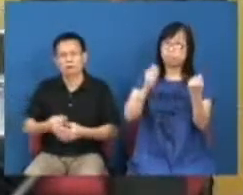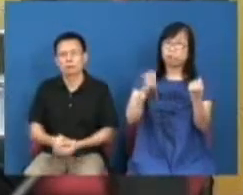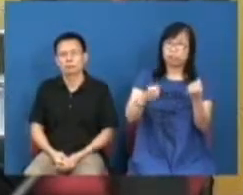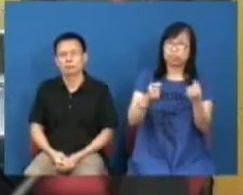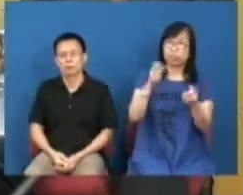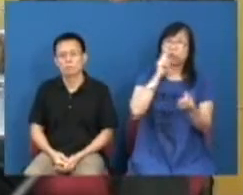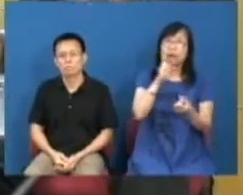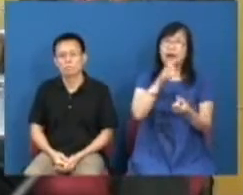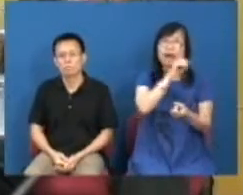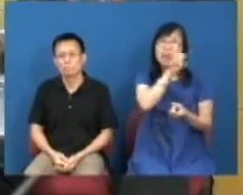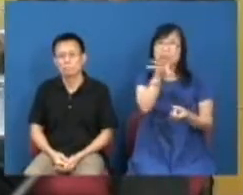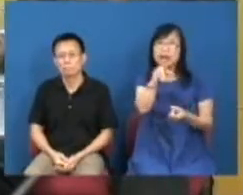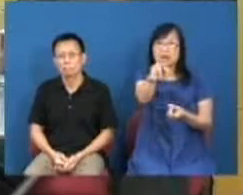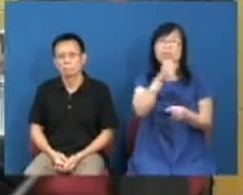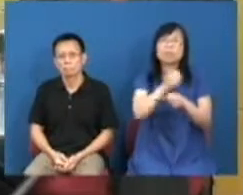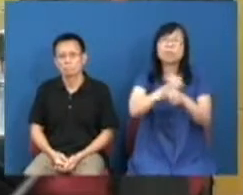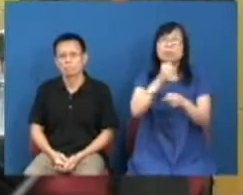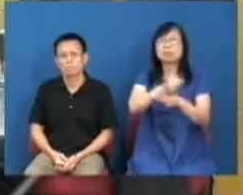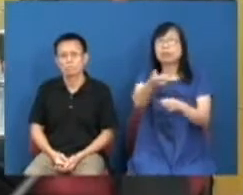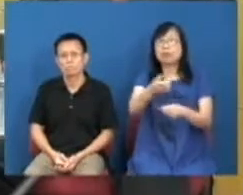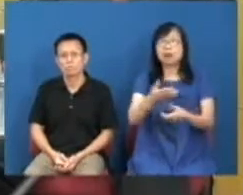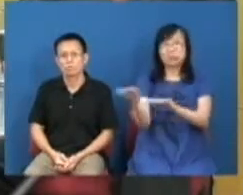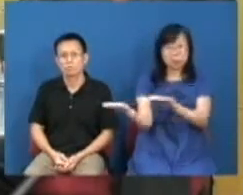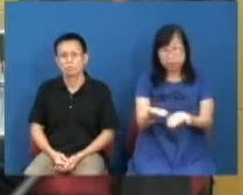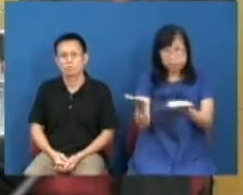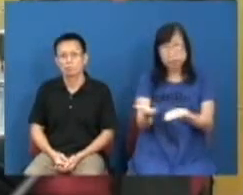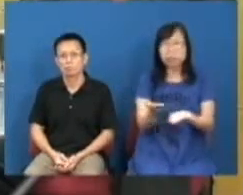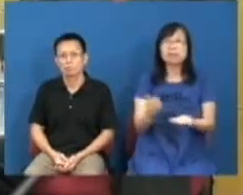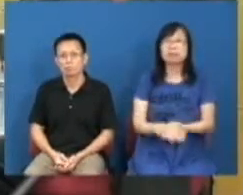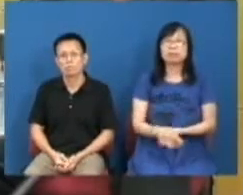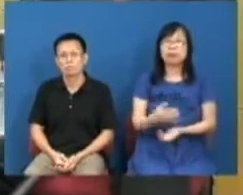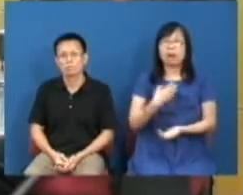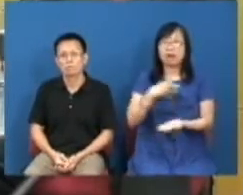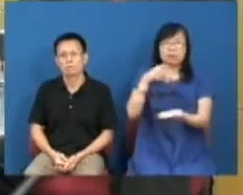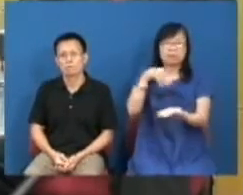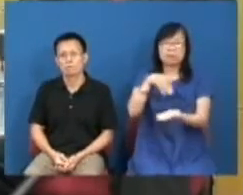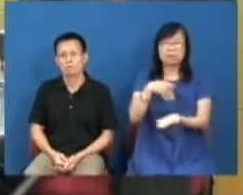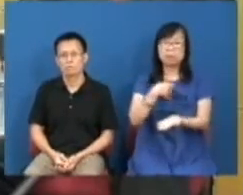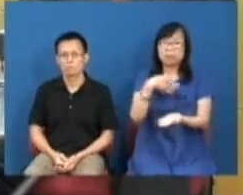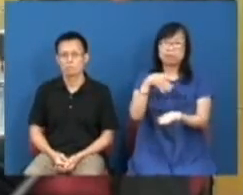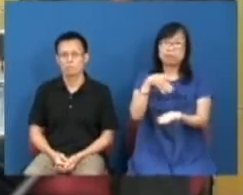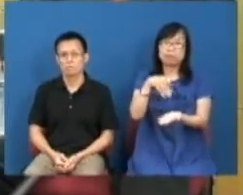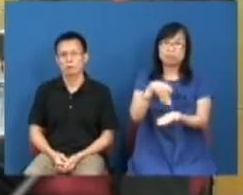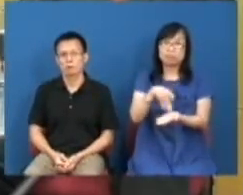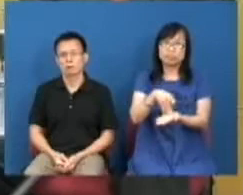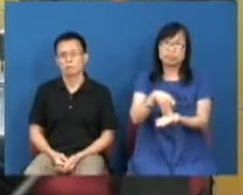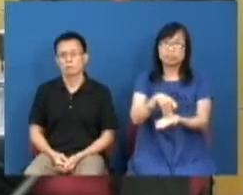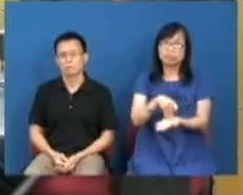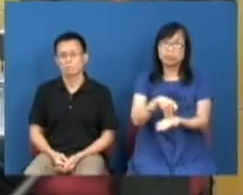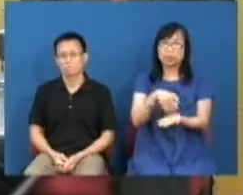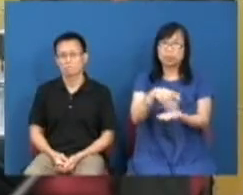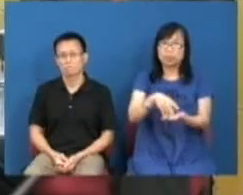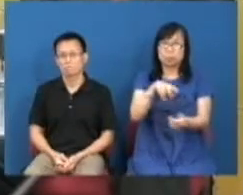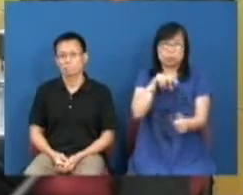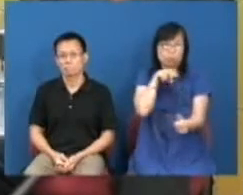官就講到話你哋做下啦，我哋歡迎你哋。不過咧，佢話我參與就即係或者佢哋即係要用強